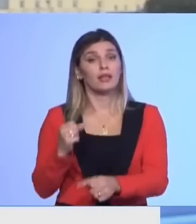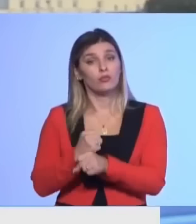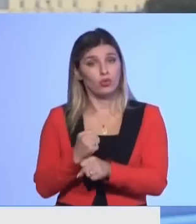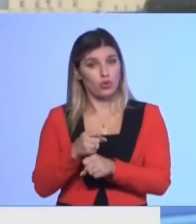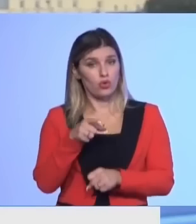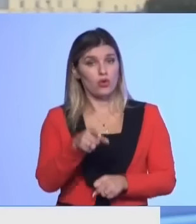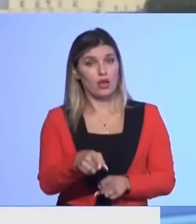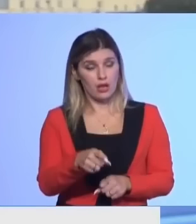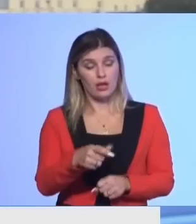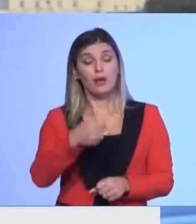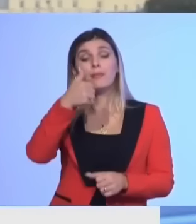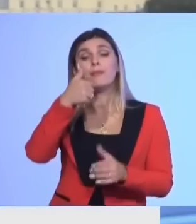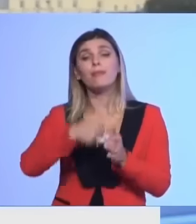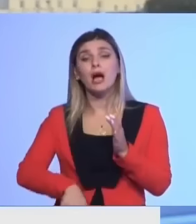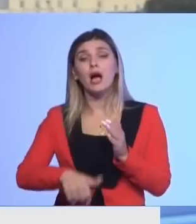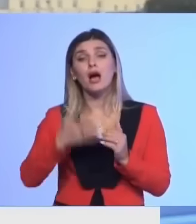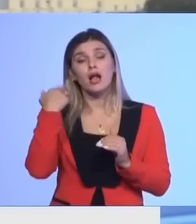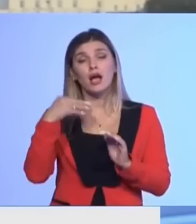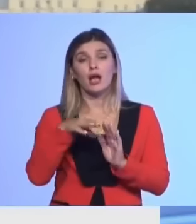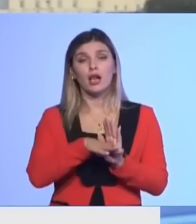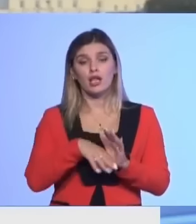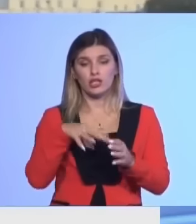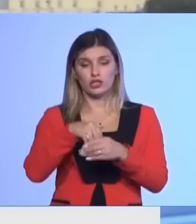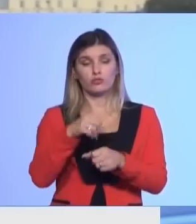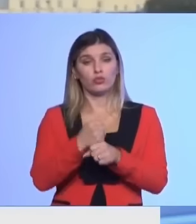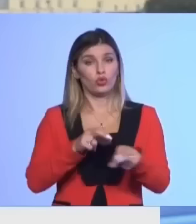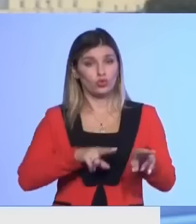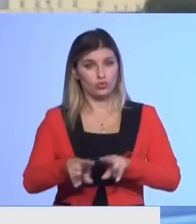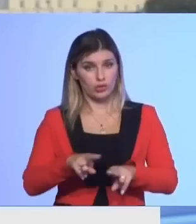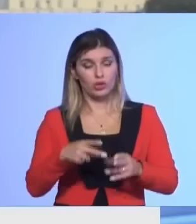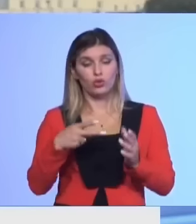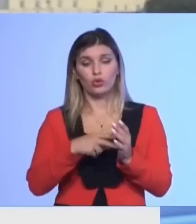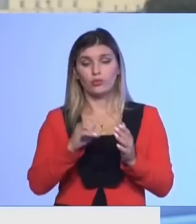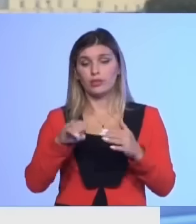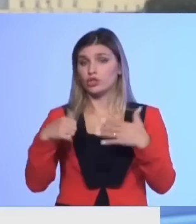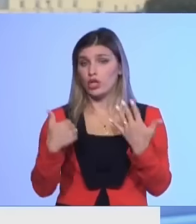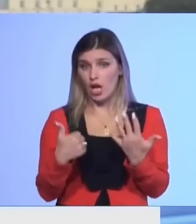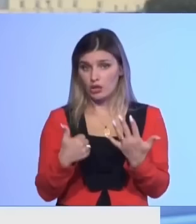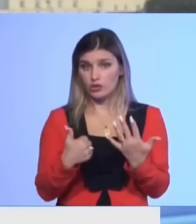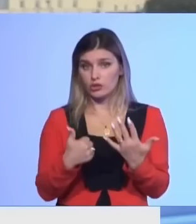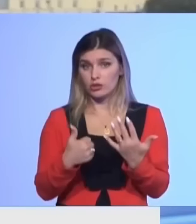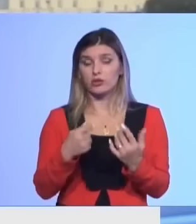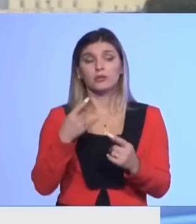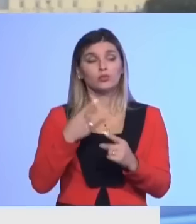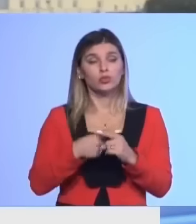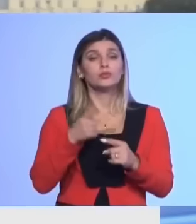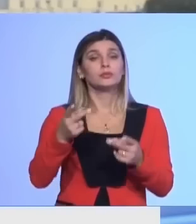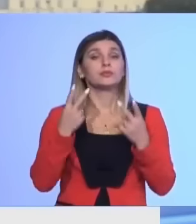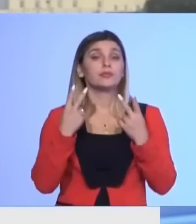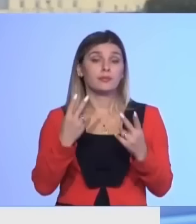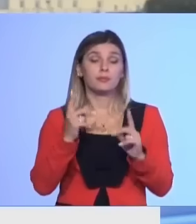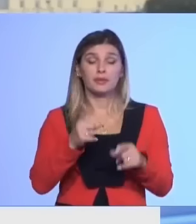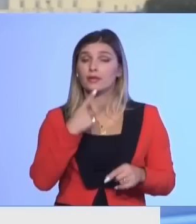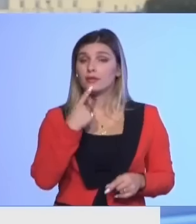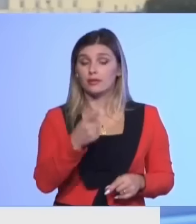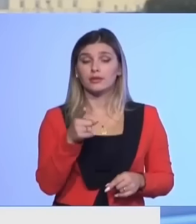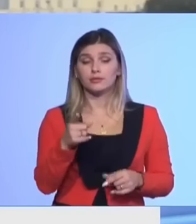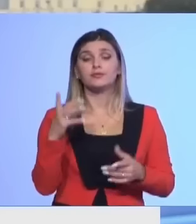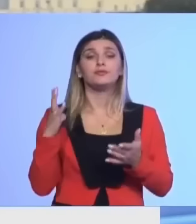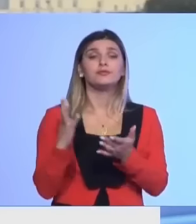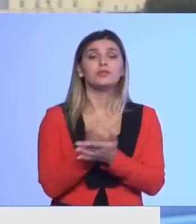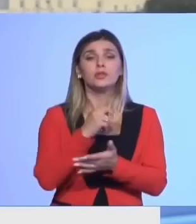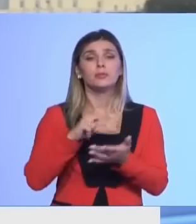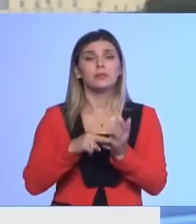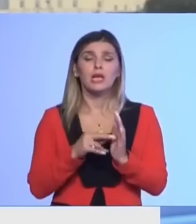për herë të parë si ligjvënës në vitin 2006 dhe ajo që duhet theksuar është se fitoria e tij ishte në një distrikt